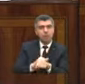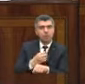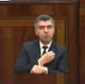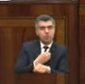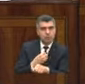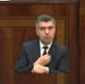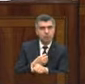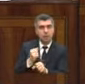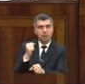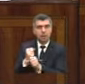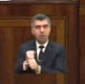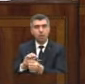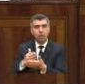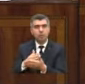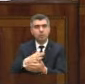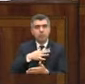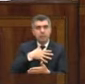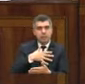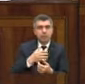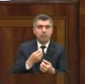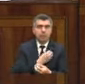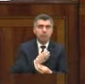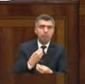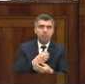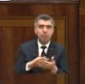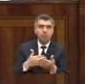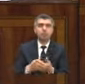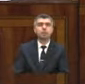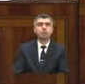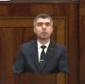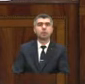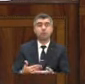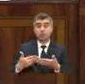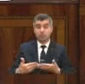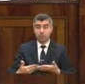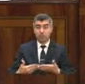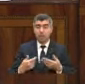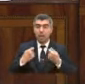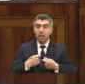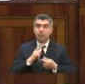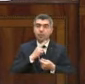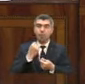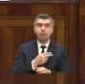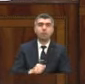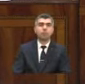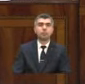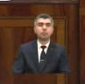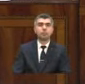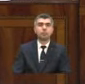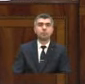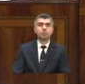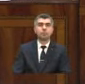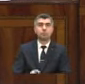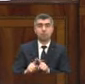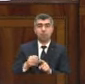المهن الحرة والمستقلين وتفعيل مقتضيات الخريطة الصحية. الآن سيد رئيس الحكومة جاء الوقت باش